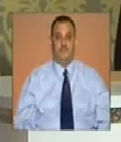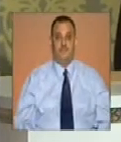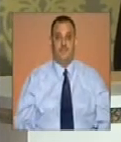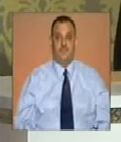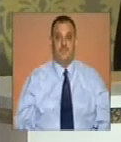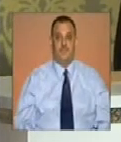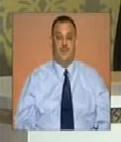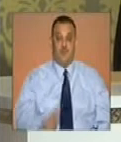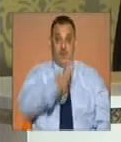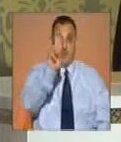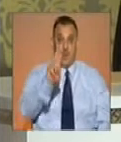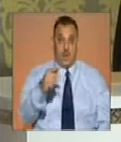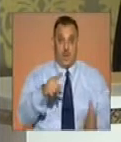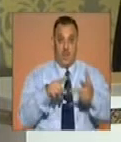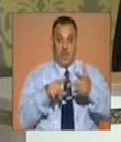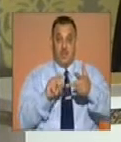عندك سؤال آخر؟